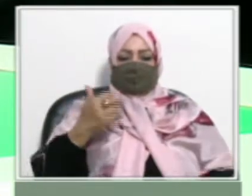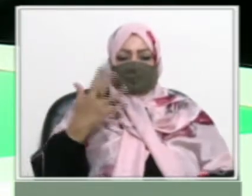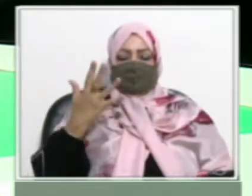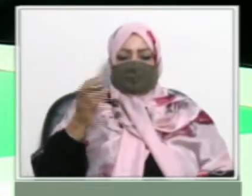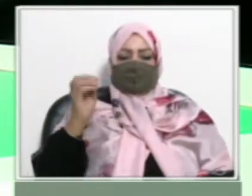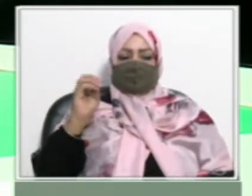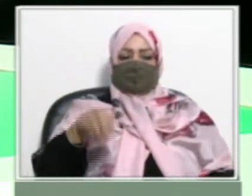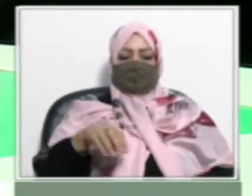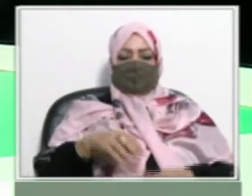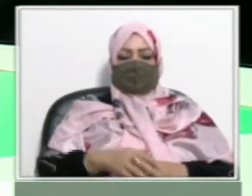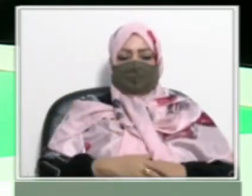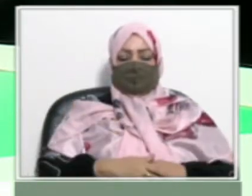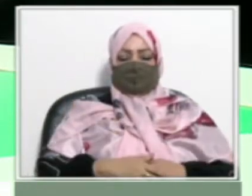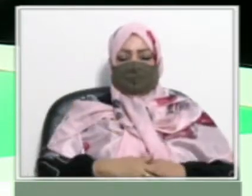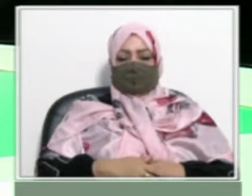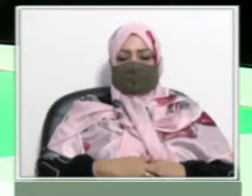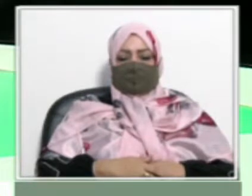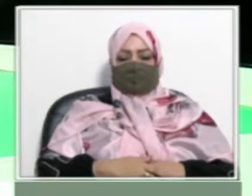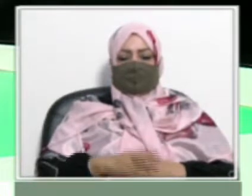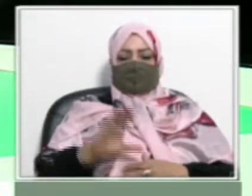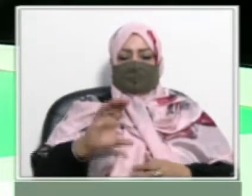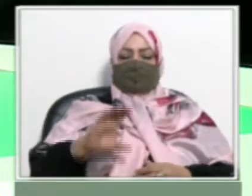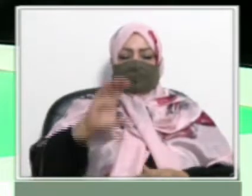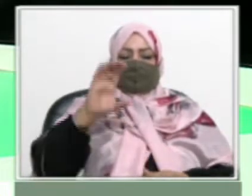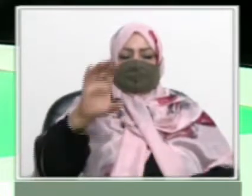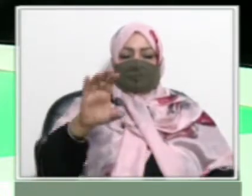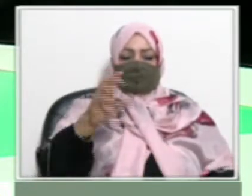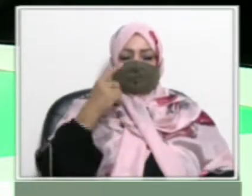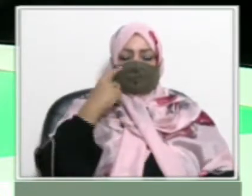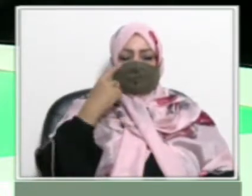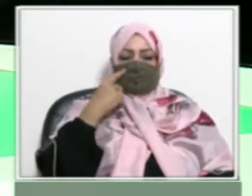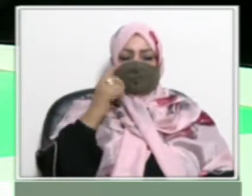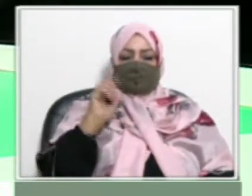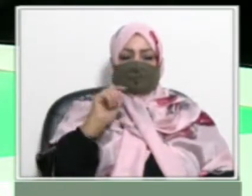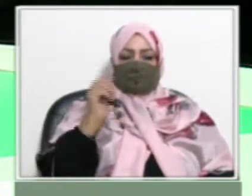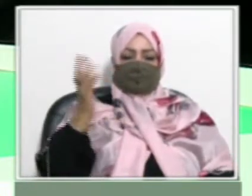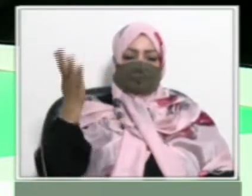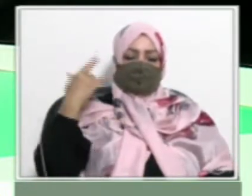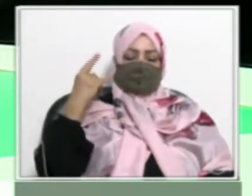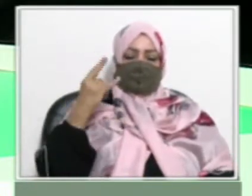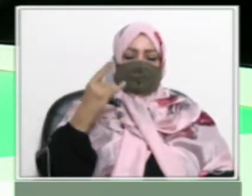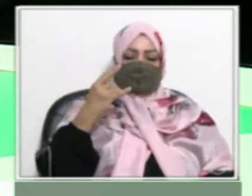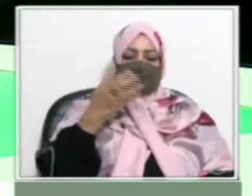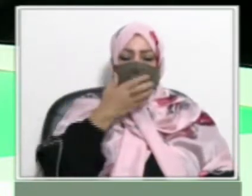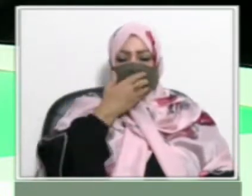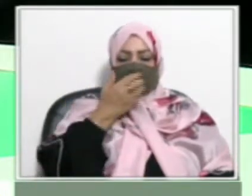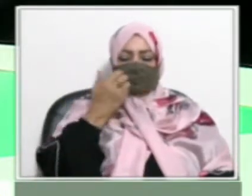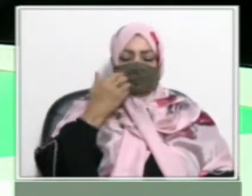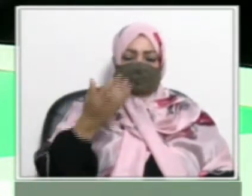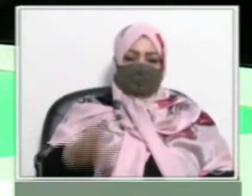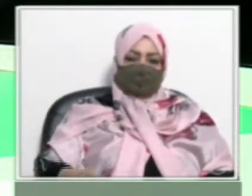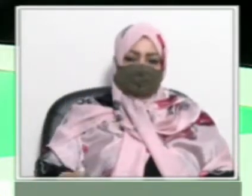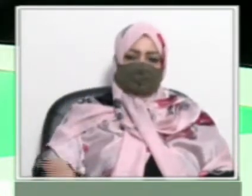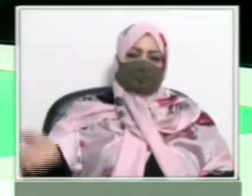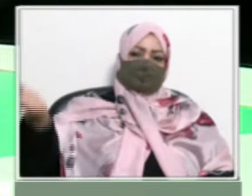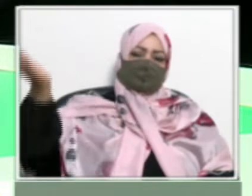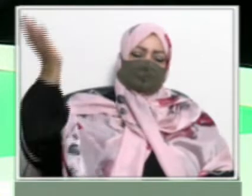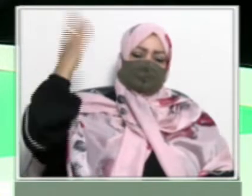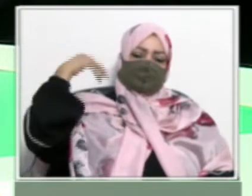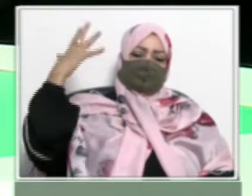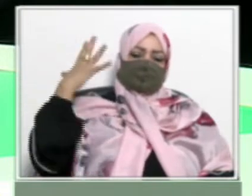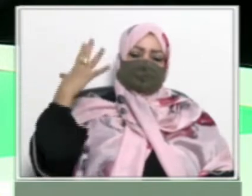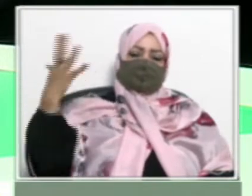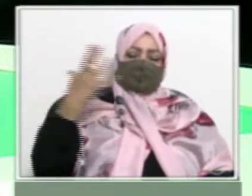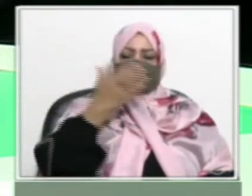هذا. ايوه صمت 5 ومدراني 5. هل تو قادر على الصوم؟ هل نقدر ردا ولا